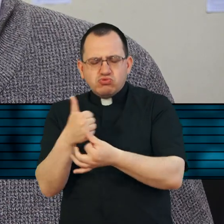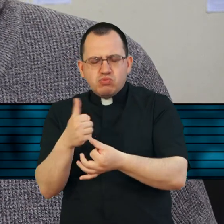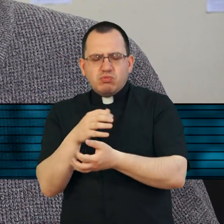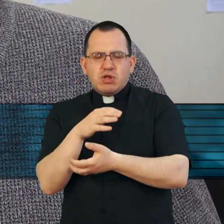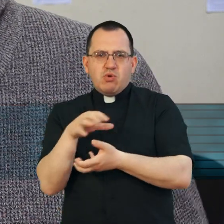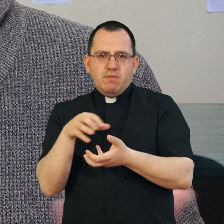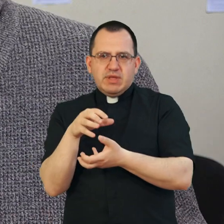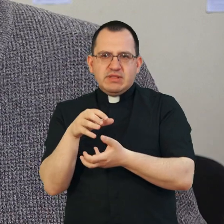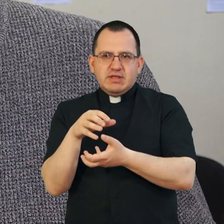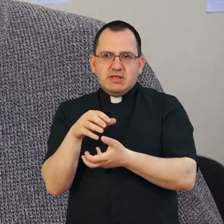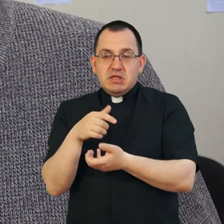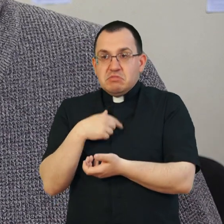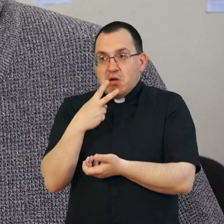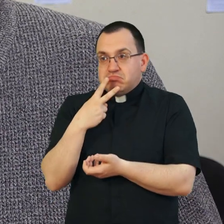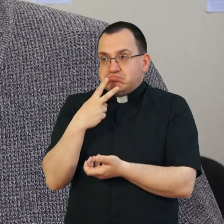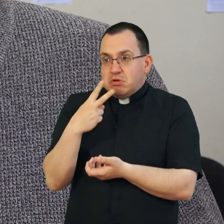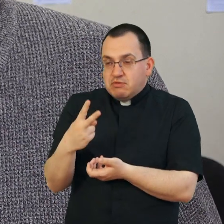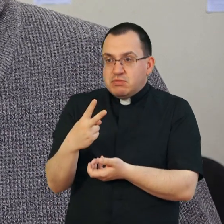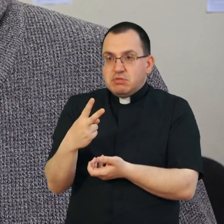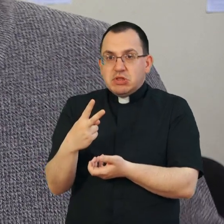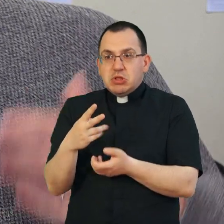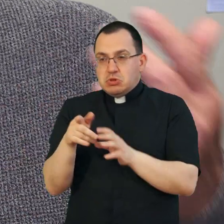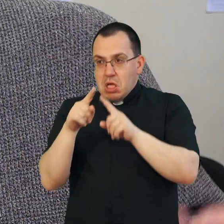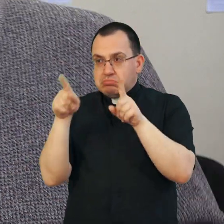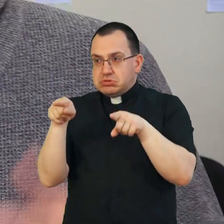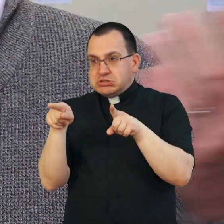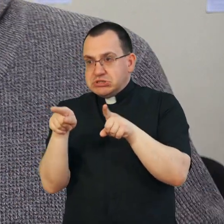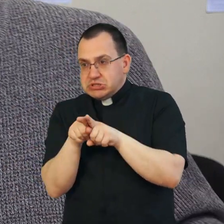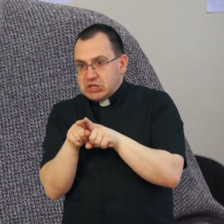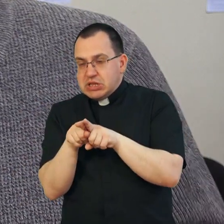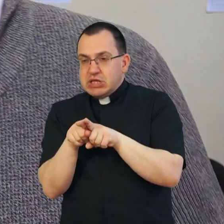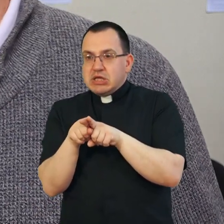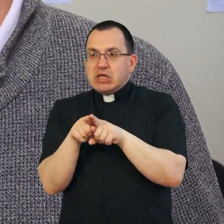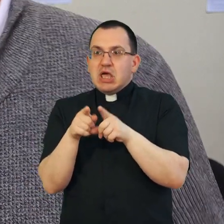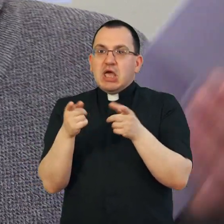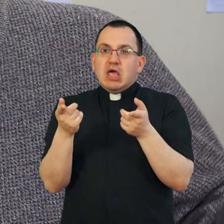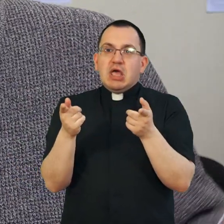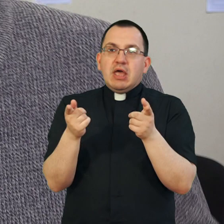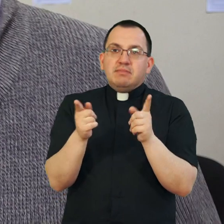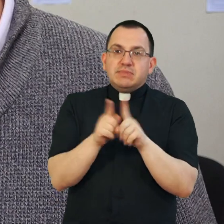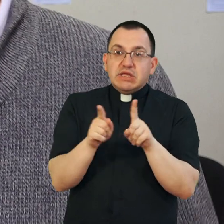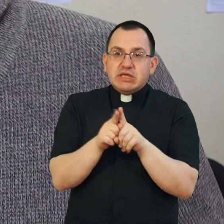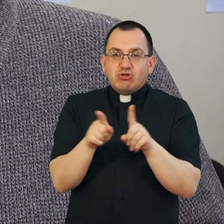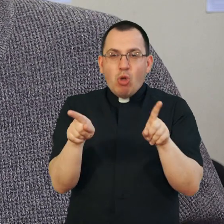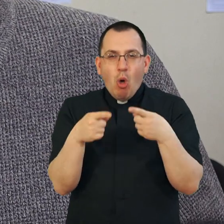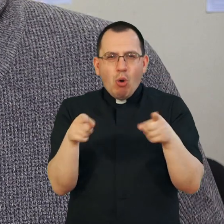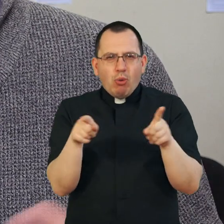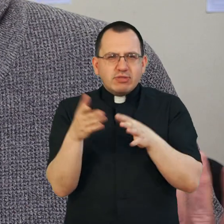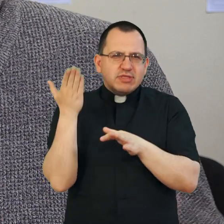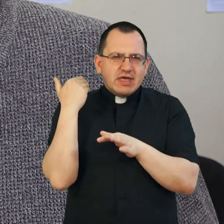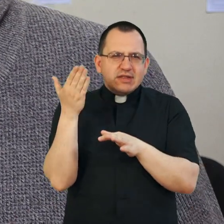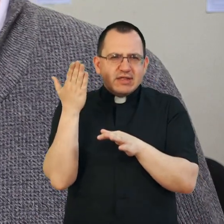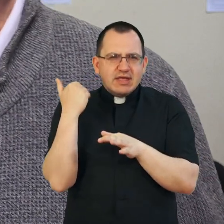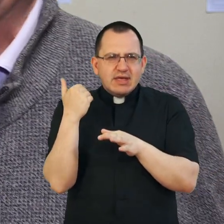na taj način upoznala. Kad sam vidio na te slike i kad sam vidio ovoga, naravno i sa koncerta u ovoga kad